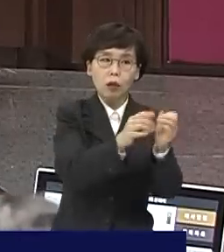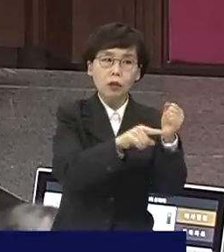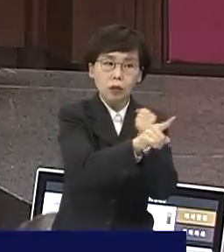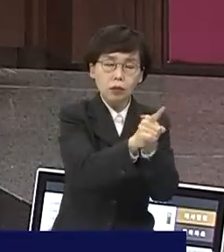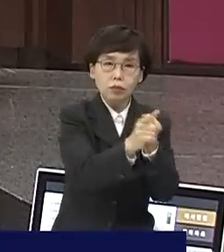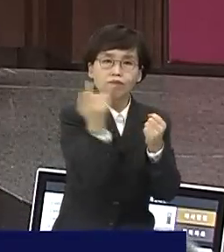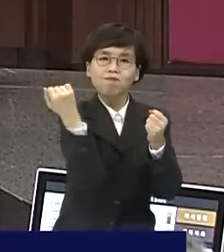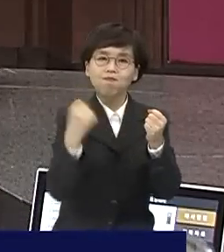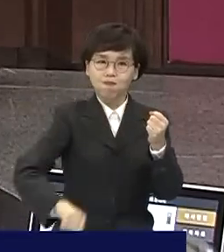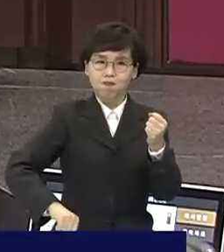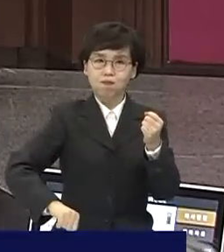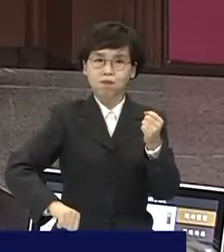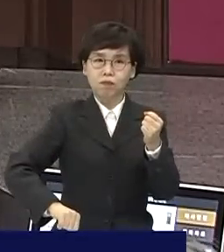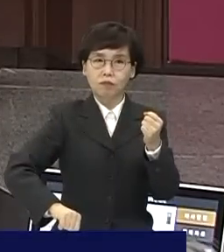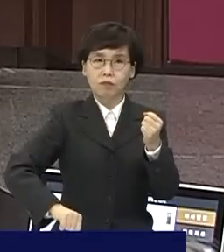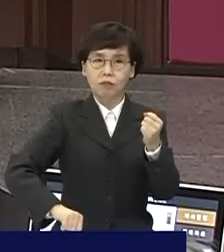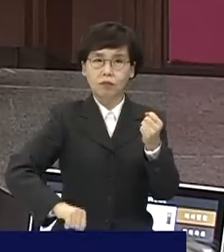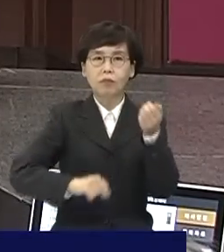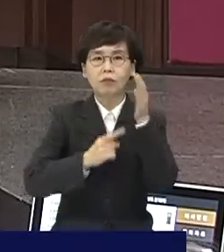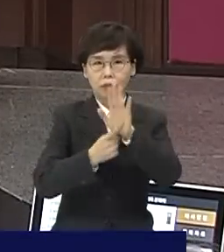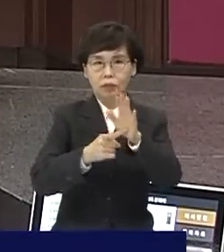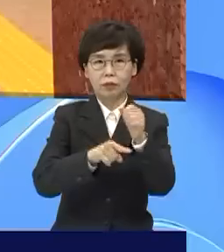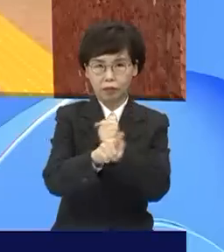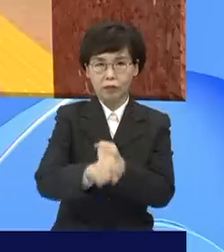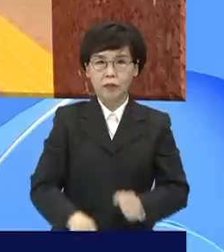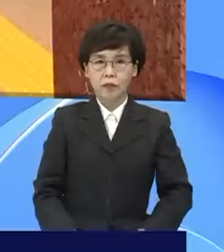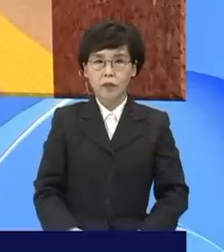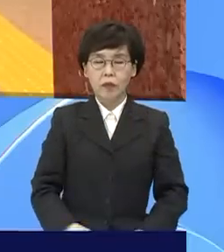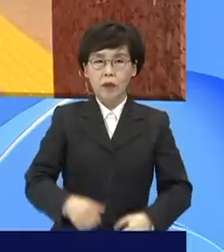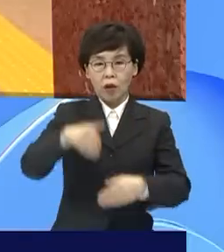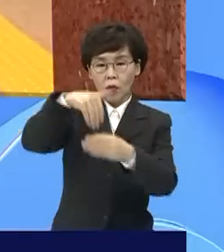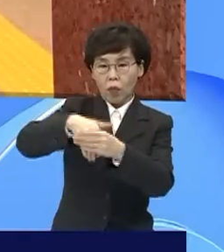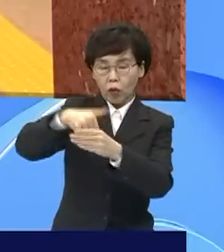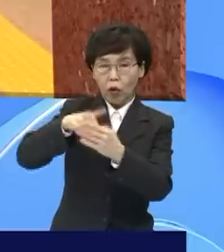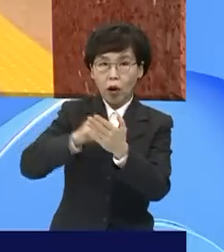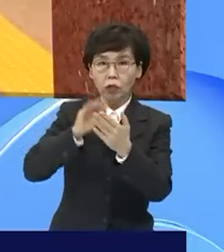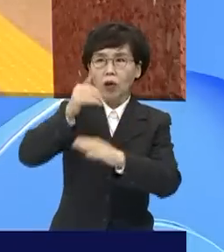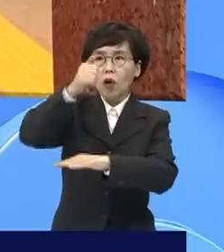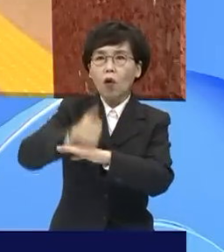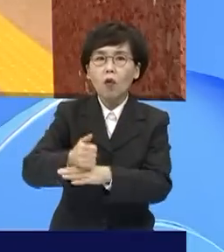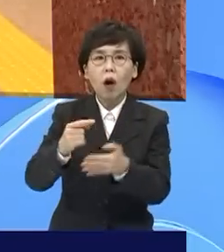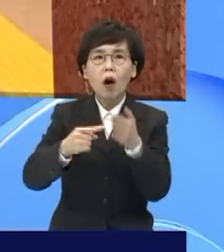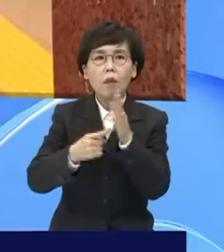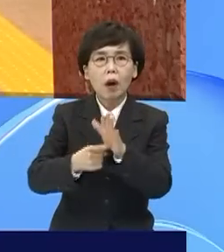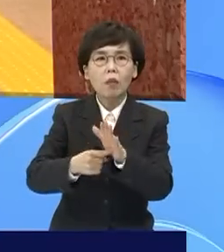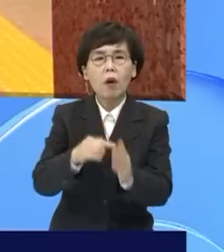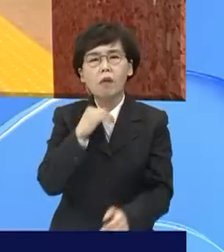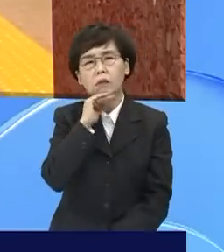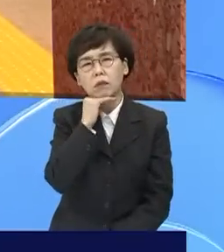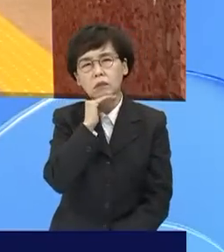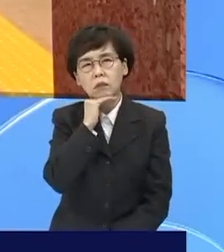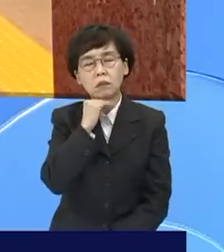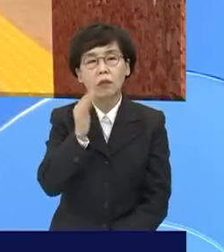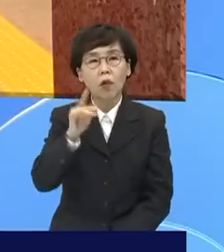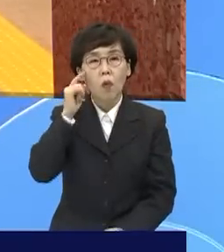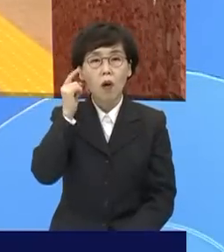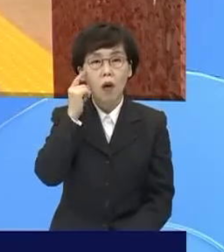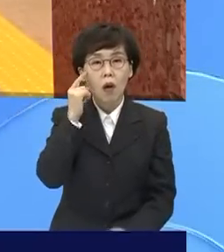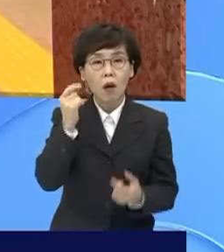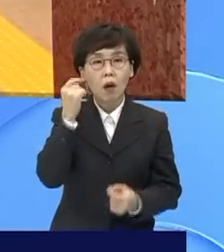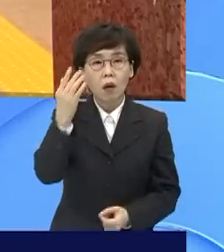파장이 만만치 않을 걸로 보입니다. 자, 표결하고 나서 결과 발표가 상당히 오래 걸렸는데 어떤 이유가 있었던